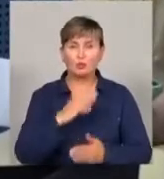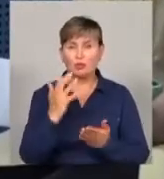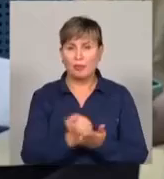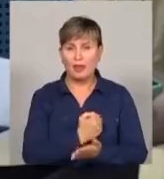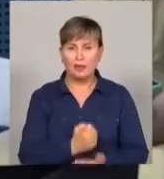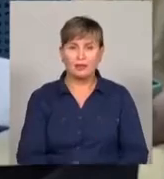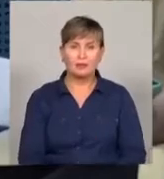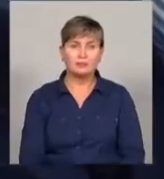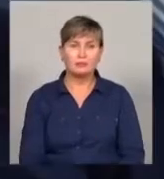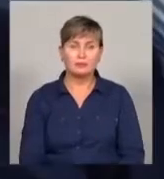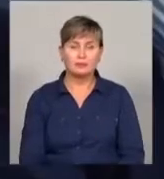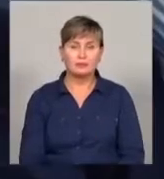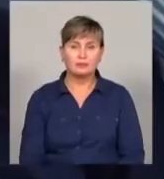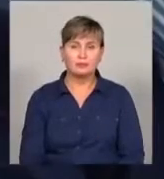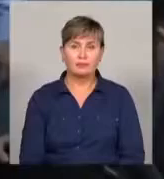успеха.